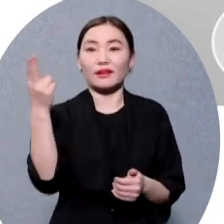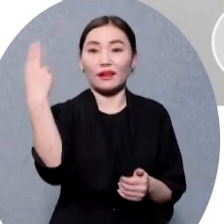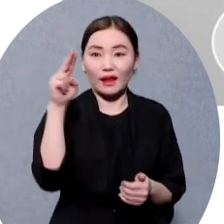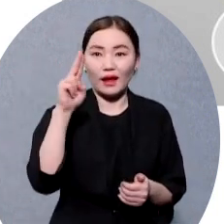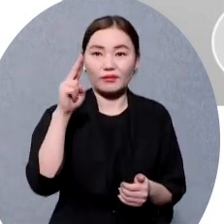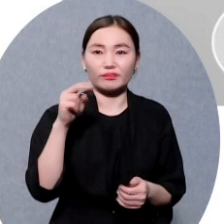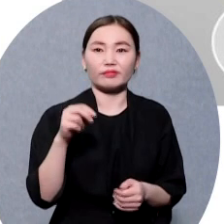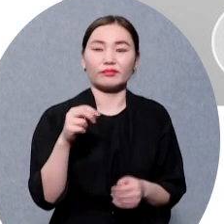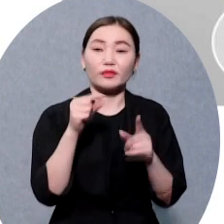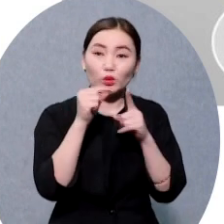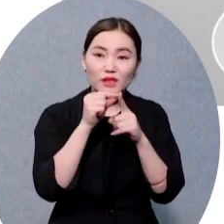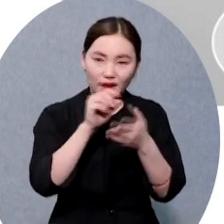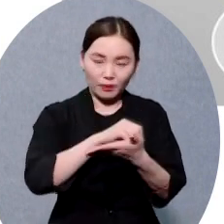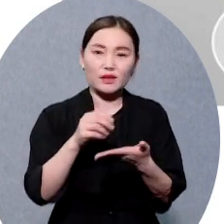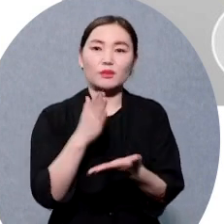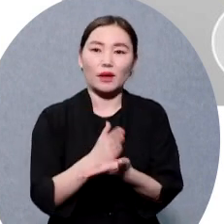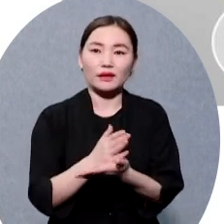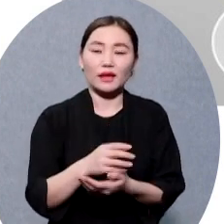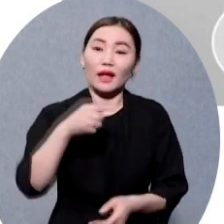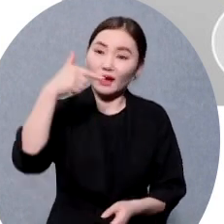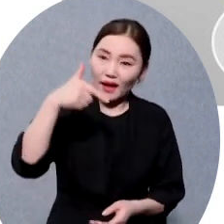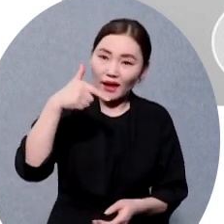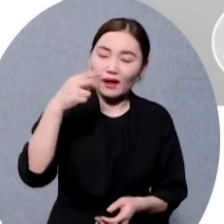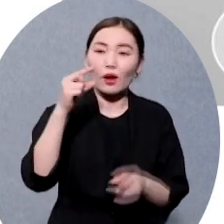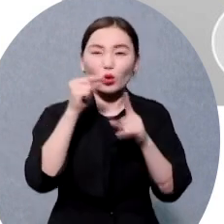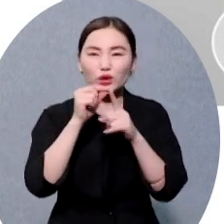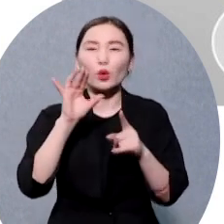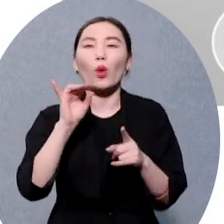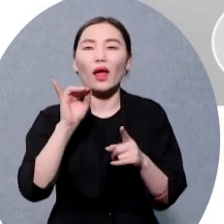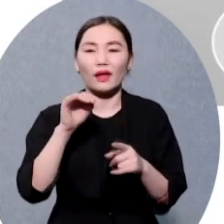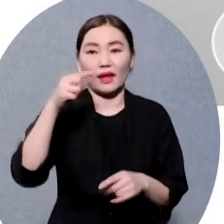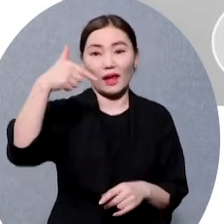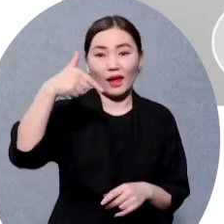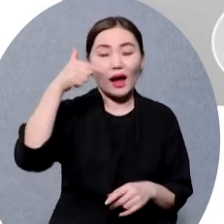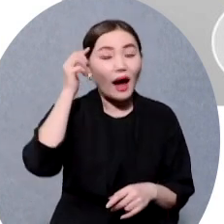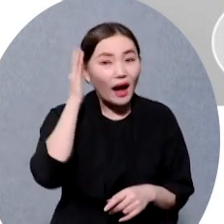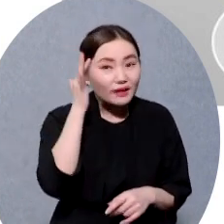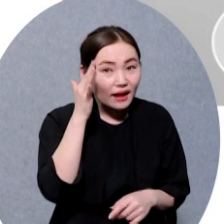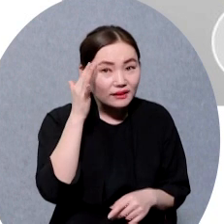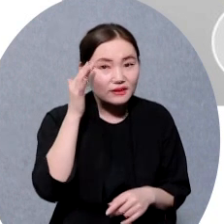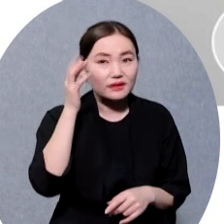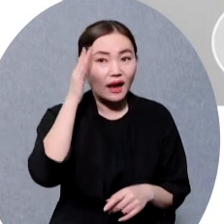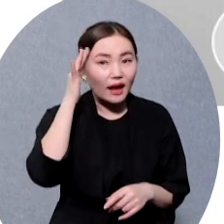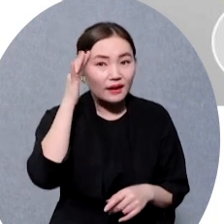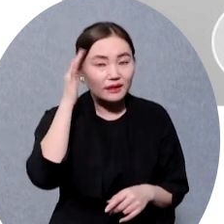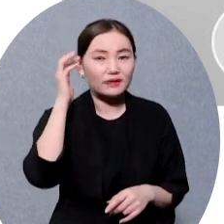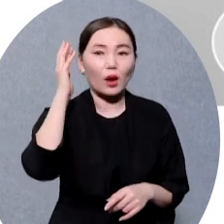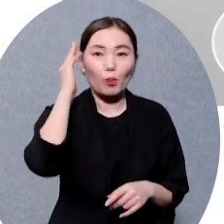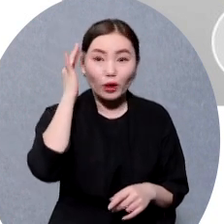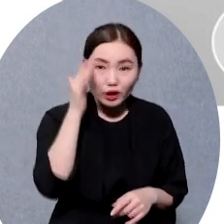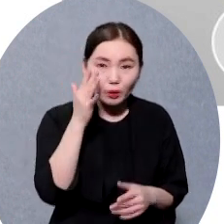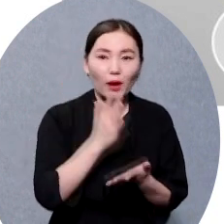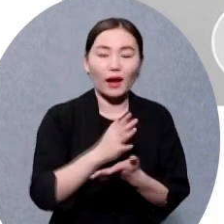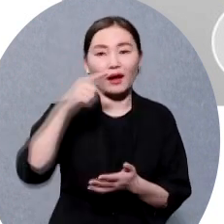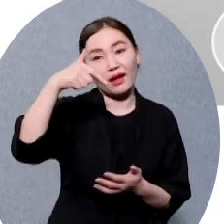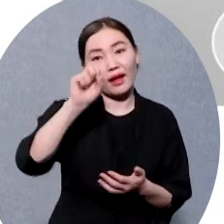зүйл. Гадаад хүчин зүйл дээр ерөнхийдөө бол төвдийн бодлоготой холбож тайлбарлагдаж байна. А төвд бол Монголд шашнаа дэлгэрүүлэхин тулд энэ